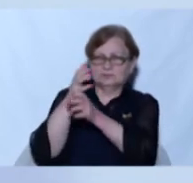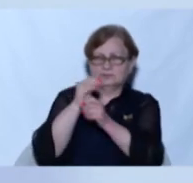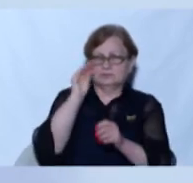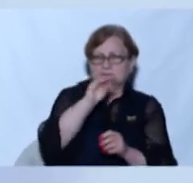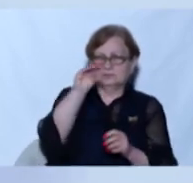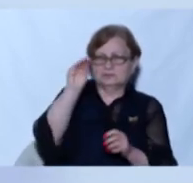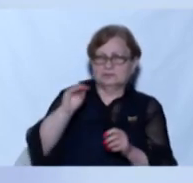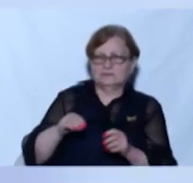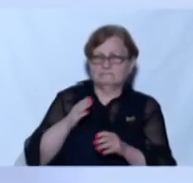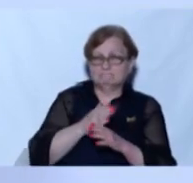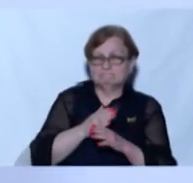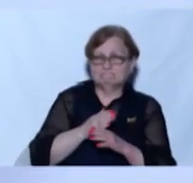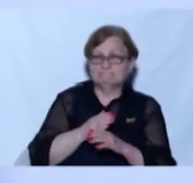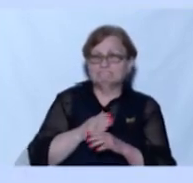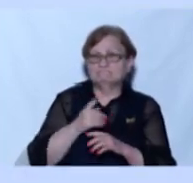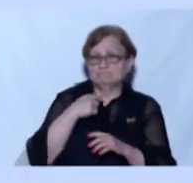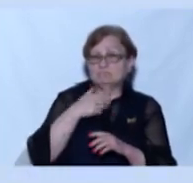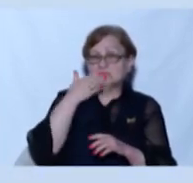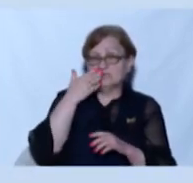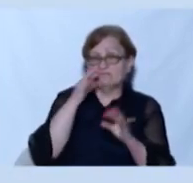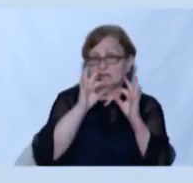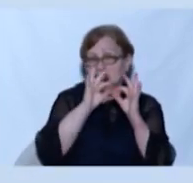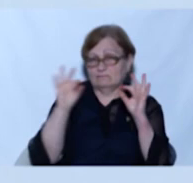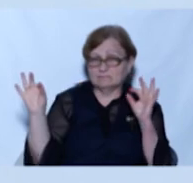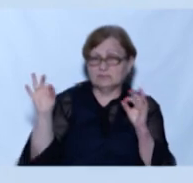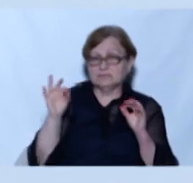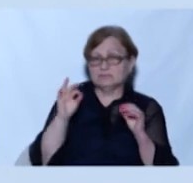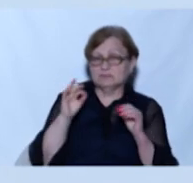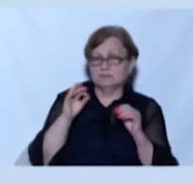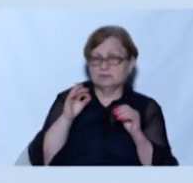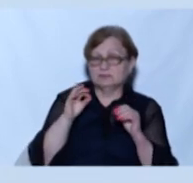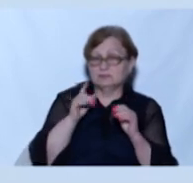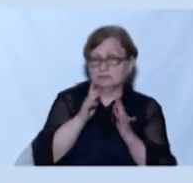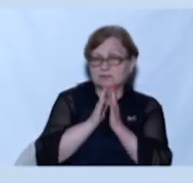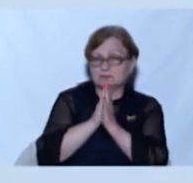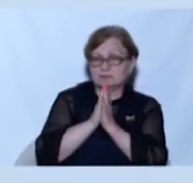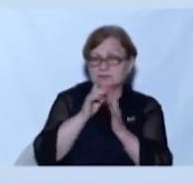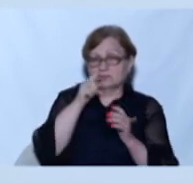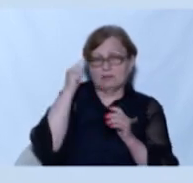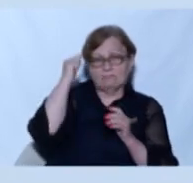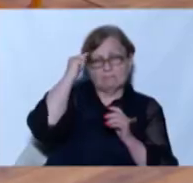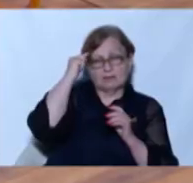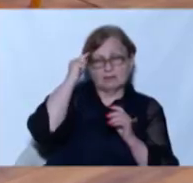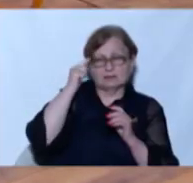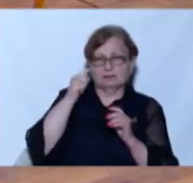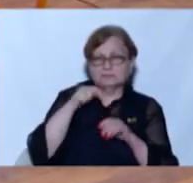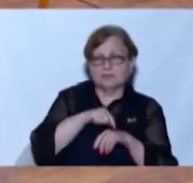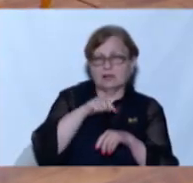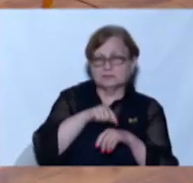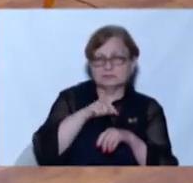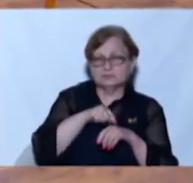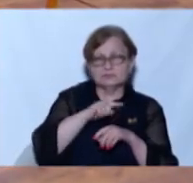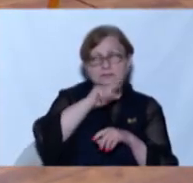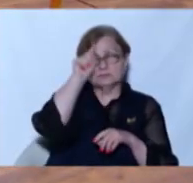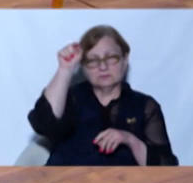ნიკო ლორთქიფანიძეს. ისევ ფრაზას ამოვიკითხავ ტექსტიდან და გთხოვთ თქვენ ფიქრებით და ასოციაციებით